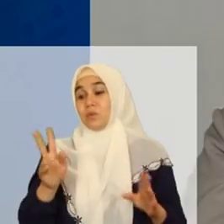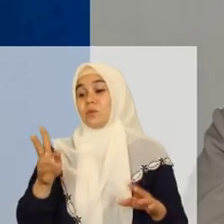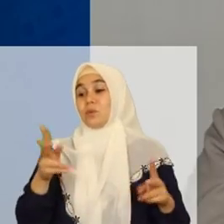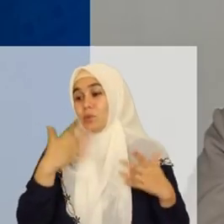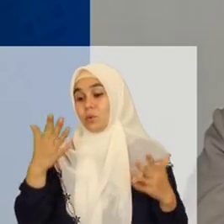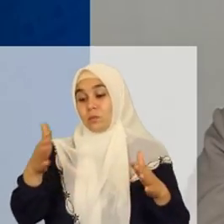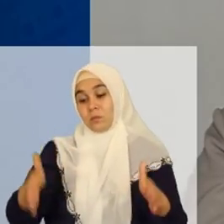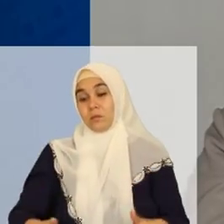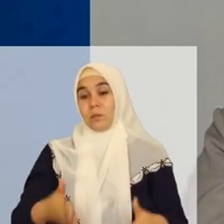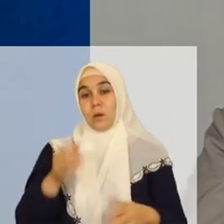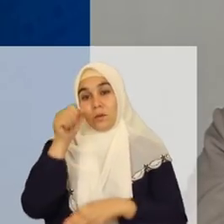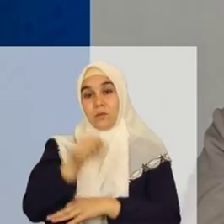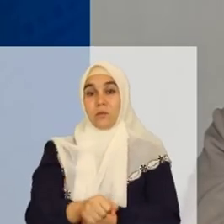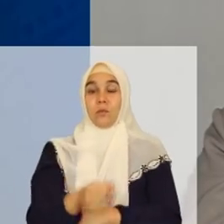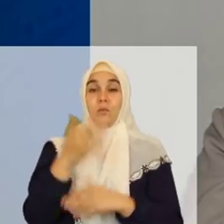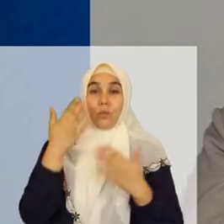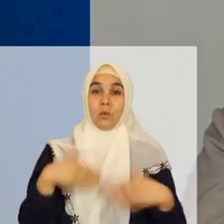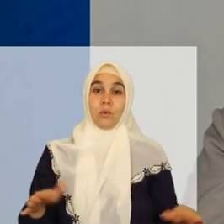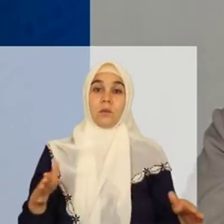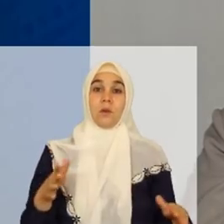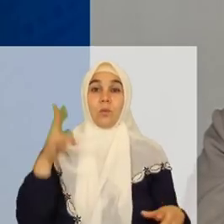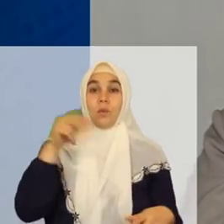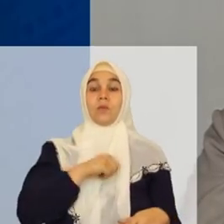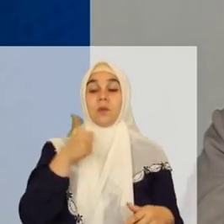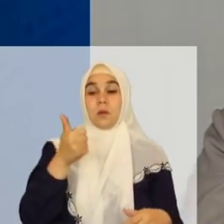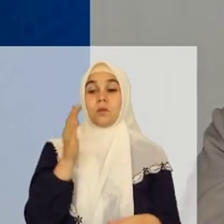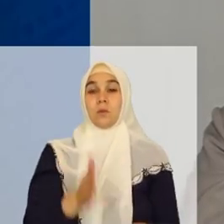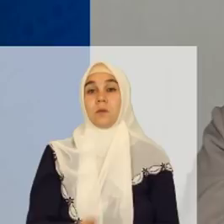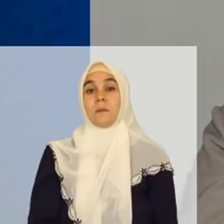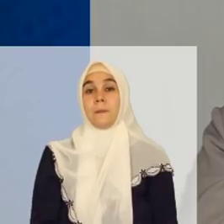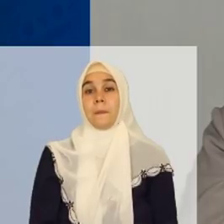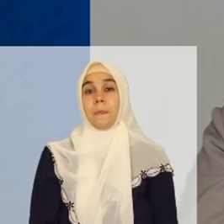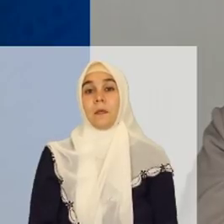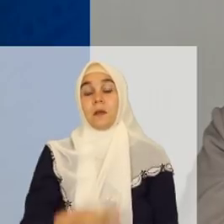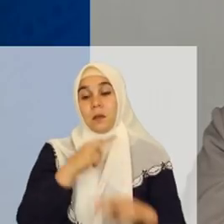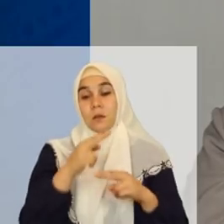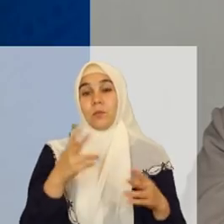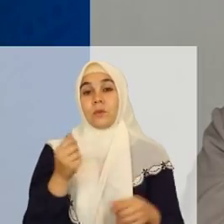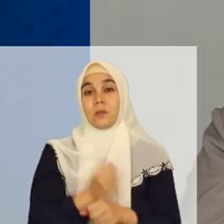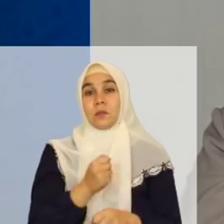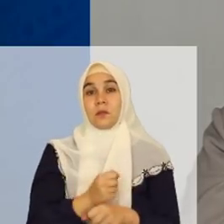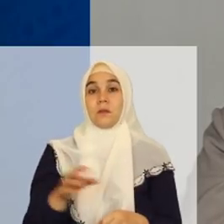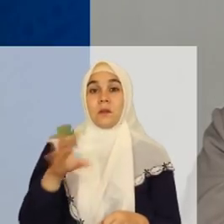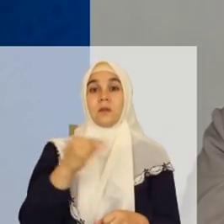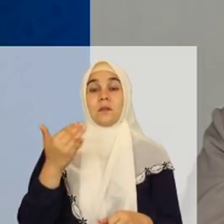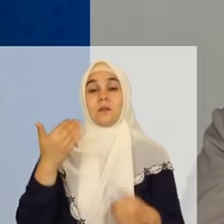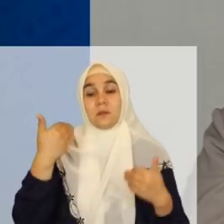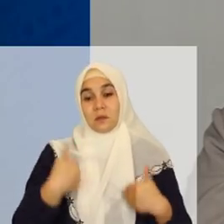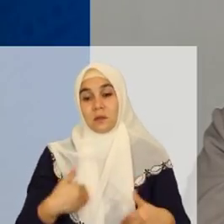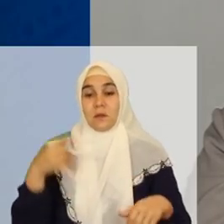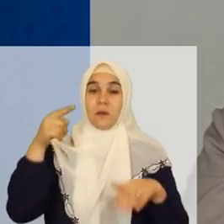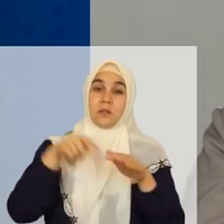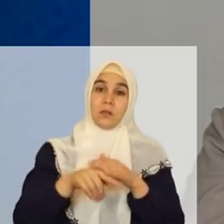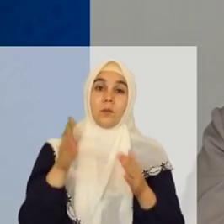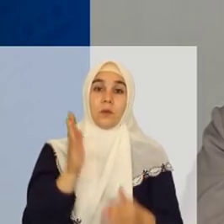narsasi yo'q, joy namoz qilib, o'shunda namoz o'qish kerak. Inshaalloh yaxshi bo'ladi. E'tiborni jalb qiladigan narsalar sirtqi va ichki